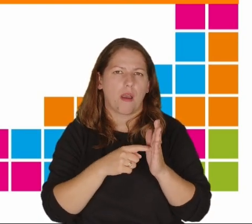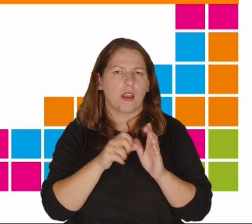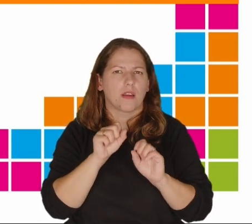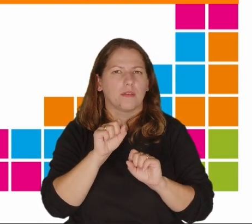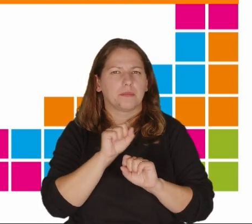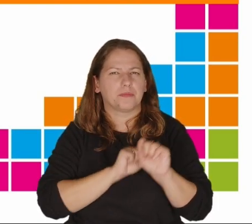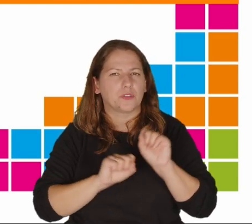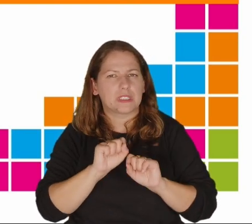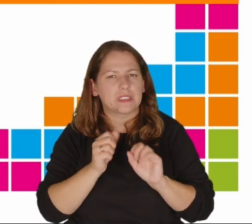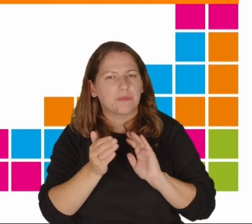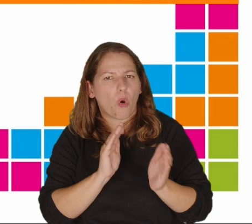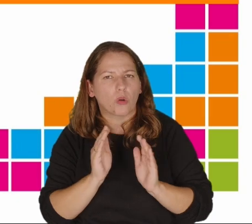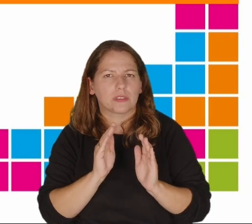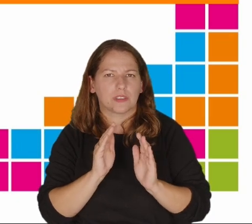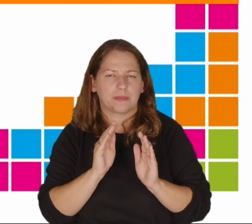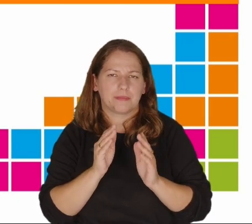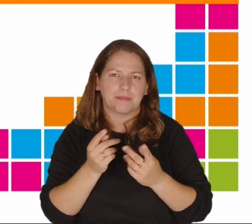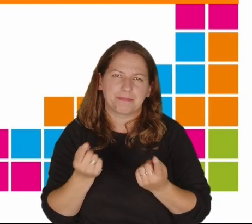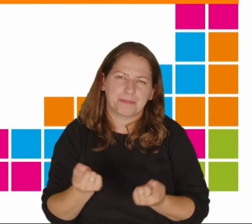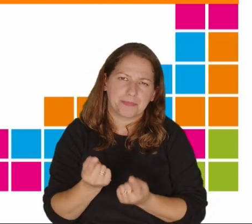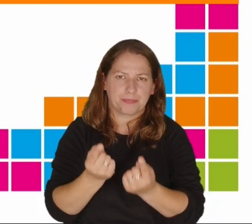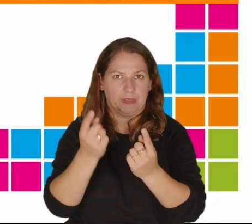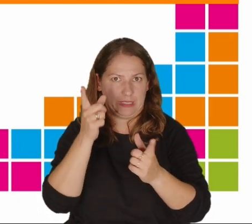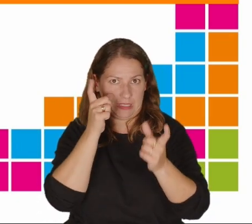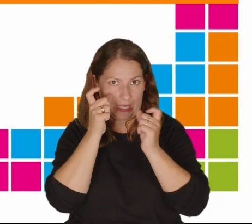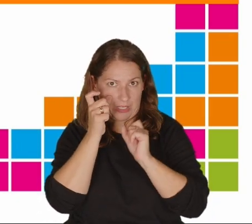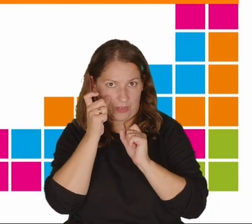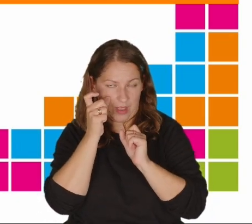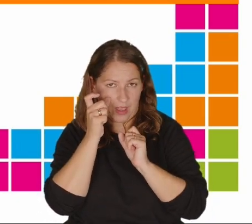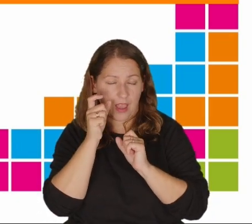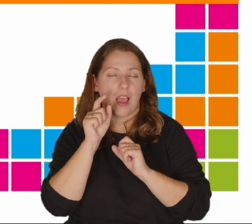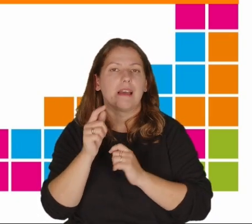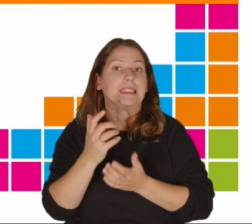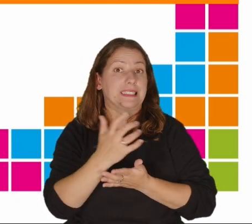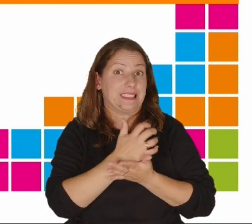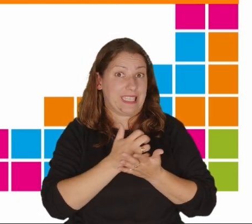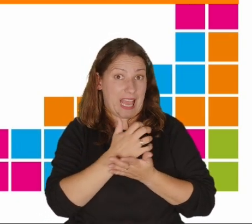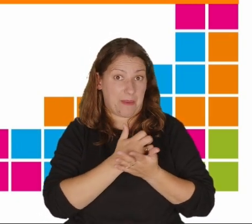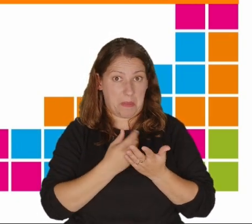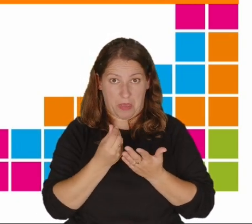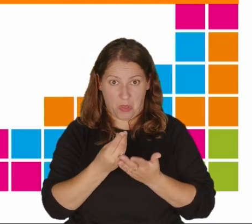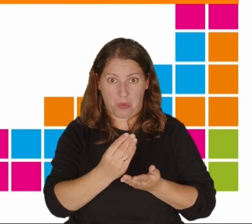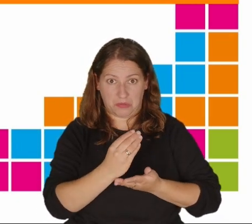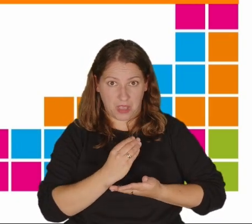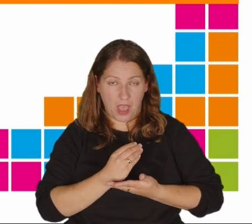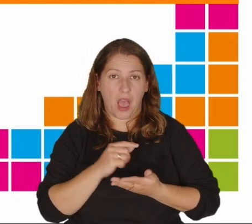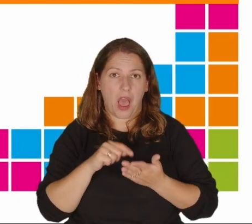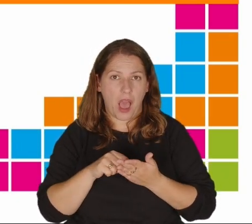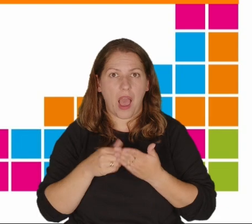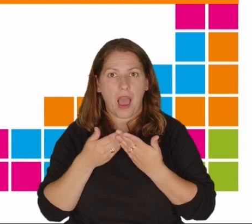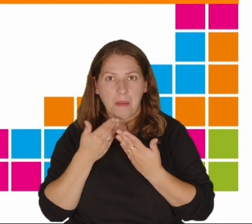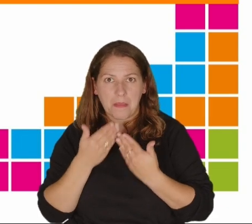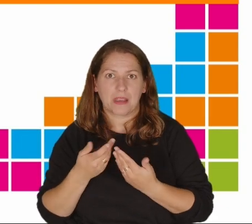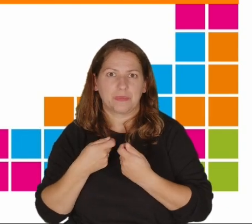przećwiczyć sposób kolportażu tych zdjęć, no i zarabia się pieniądze i potem to otwiera drogę